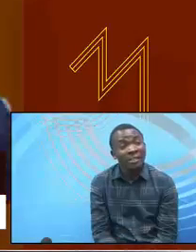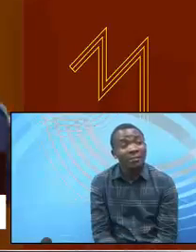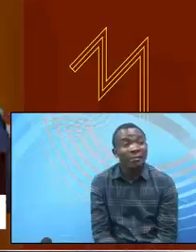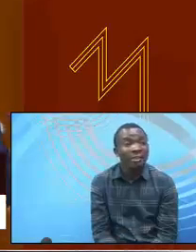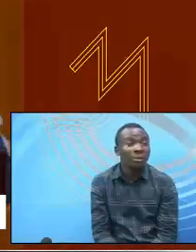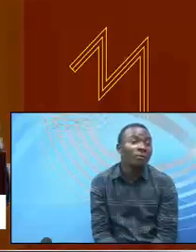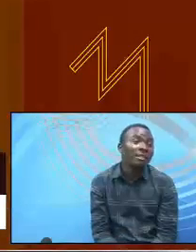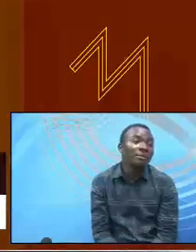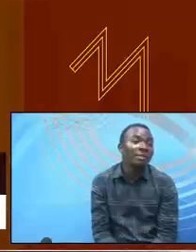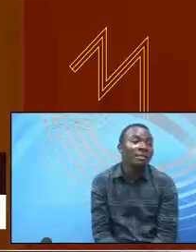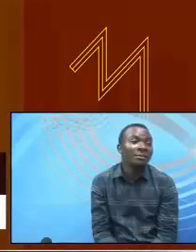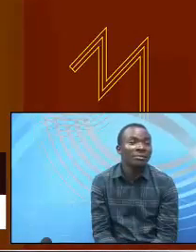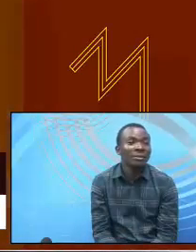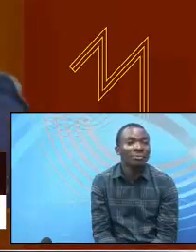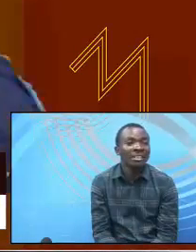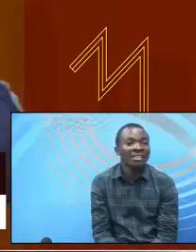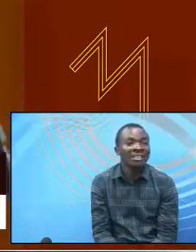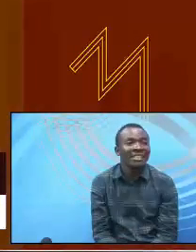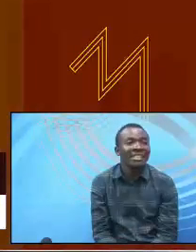Nimudufashe, nibadufashe rwose pe,